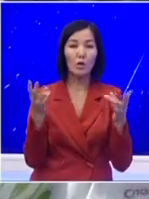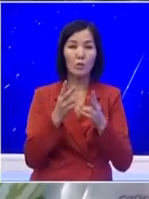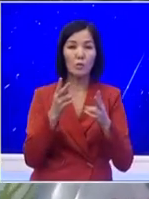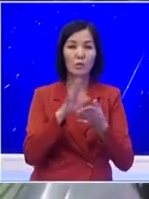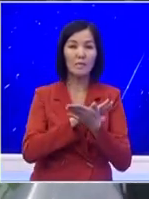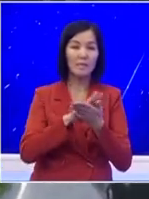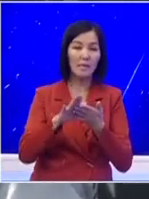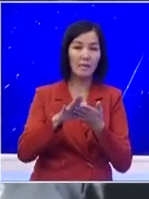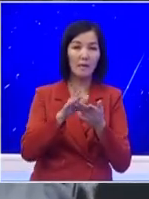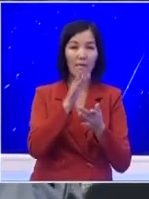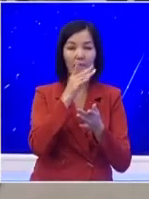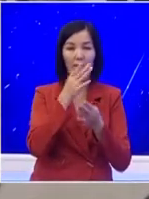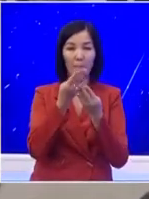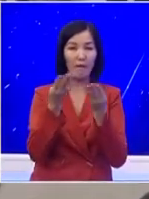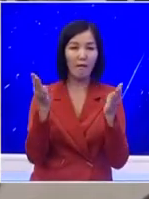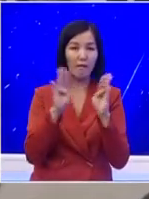санитарные нормы в период карантина.